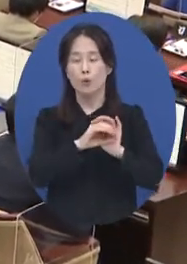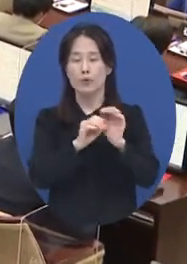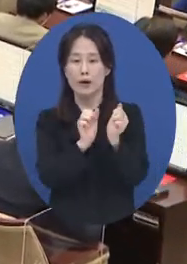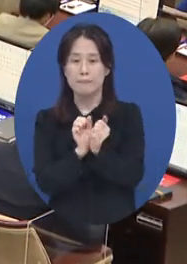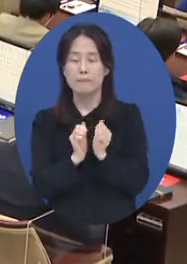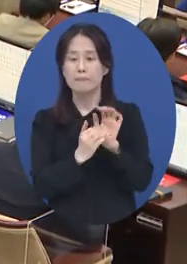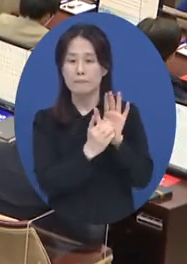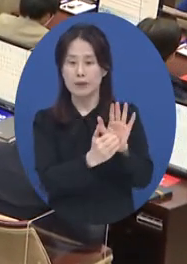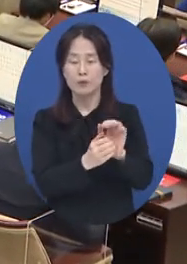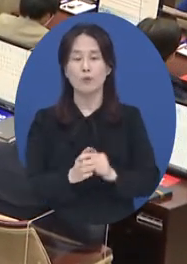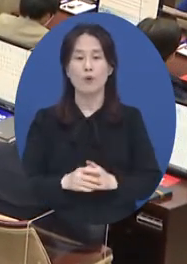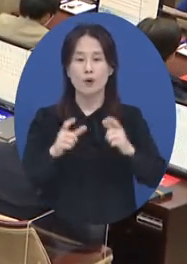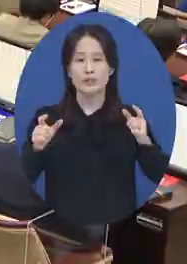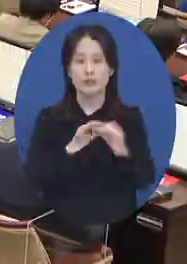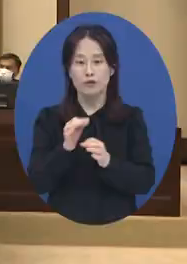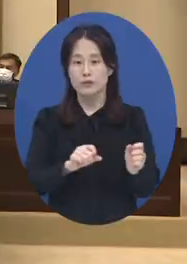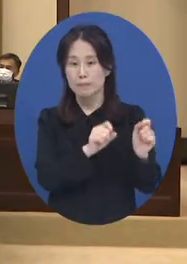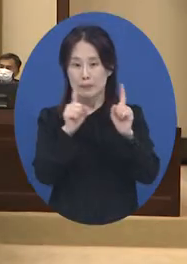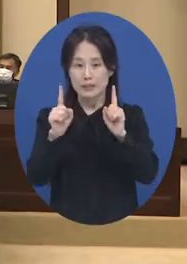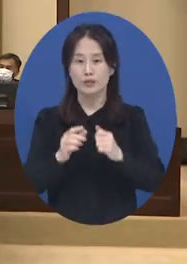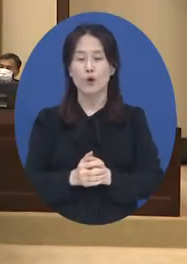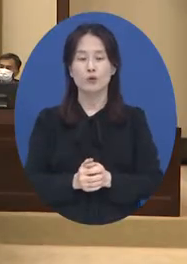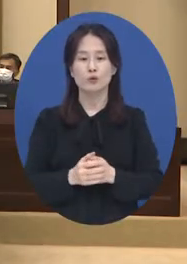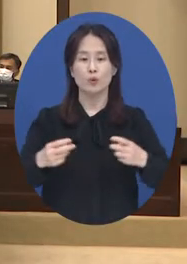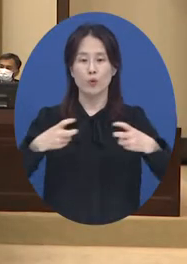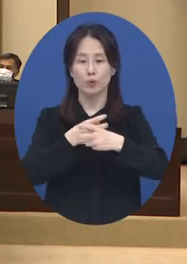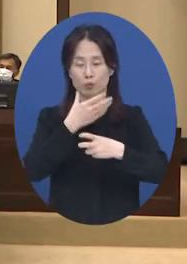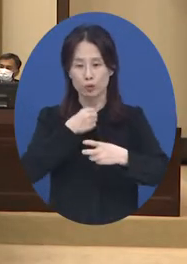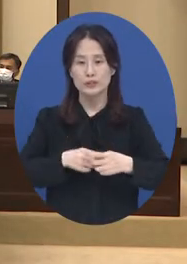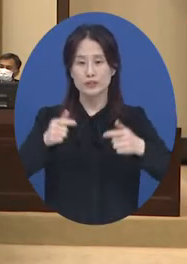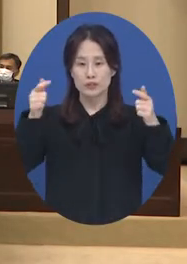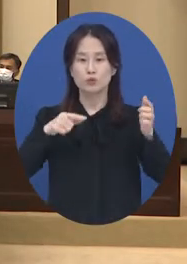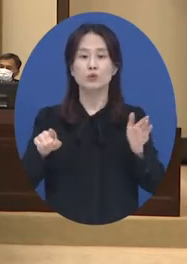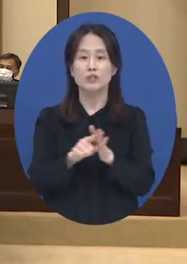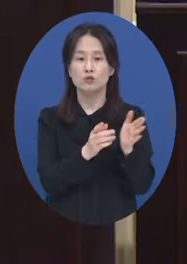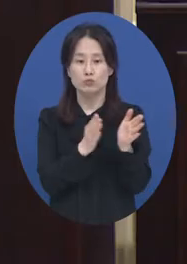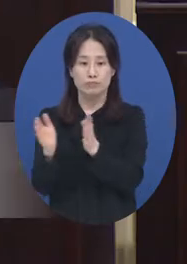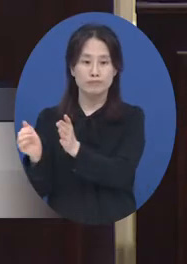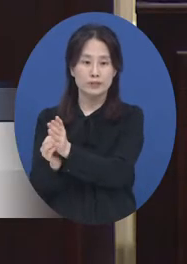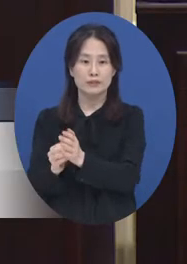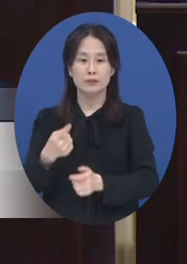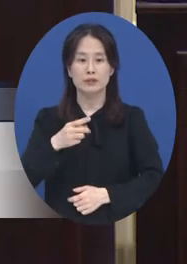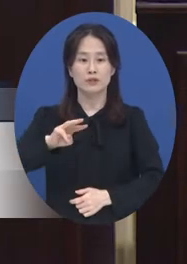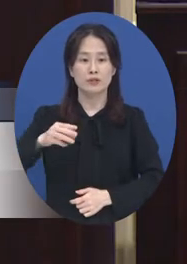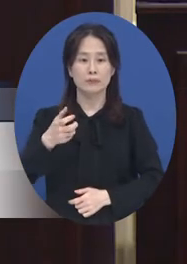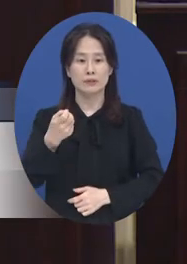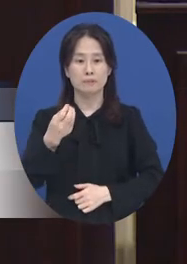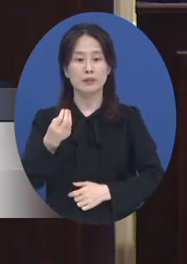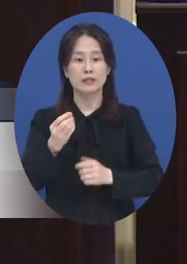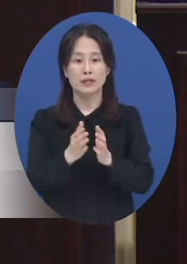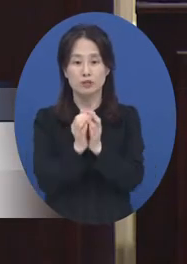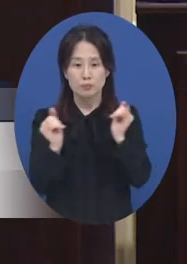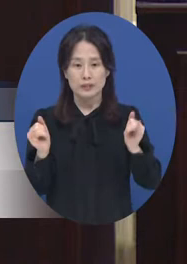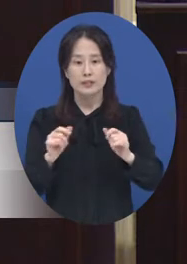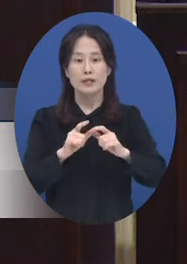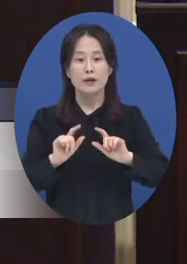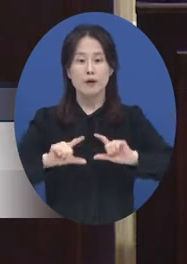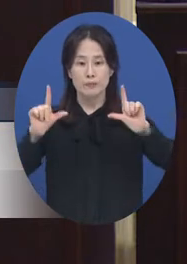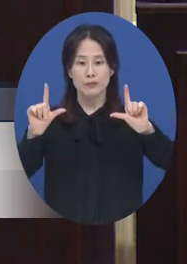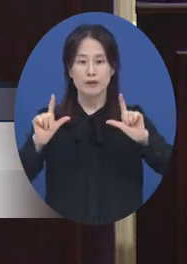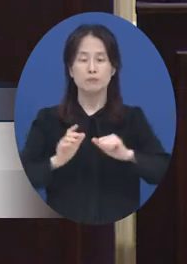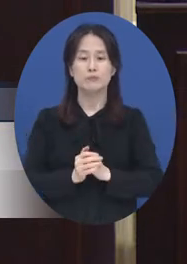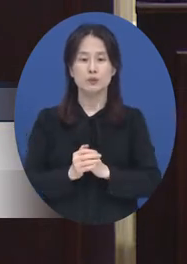대응과 지역경제 역량 강화 교통 복지 증진을 위해 편성 됐습니다 1308 10만 봄인 들께서 일상으로